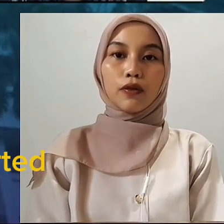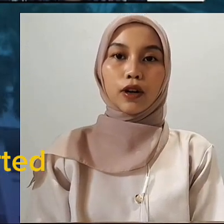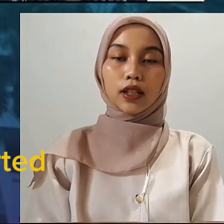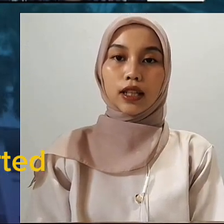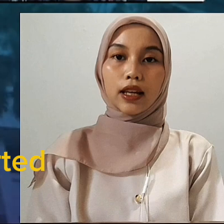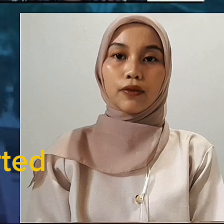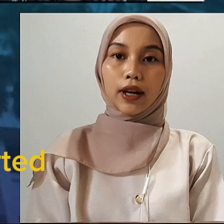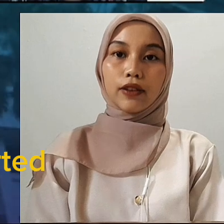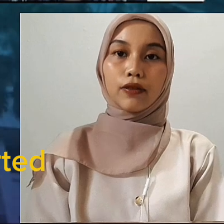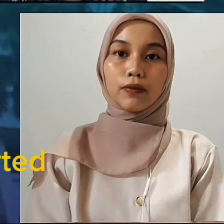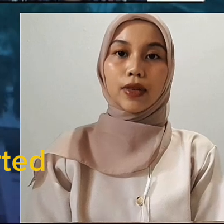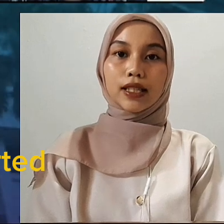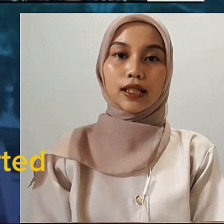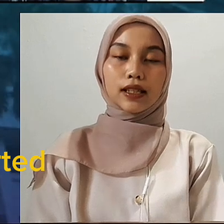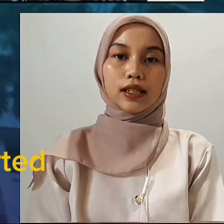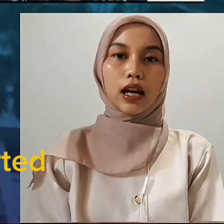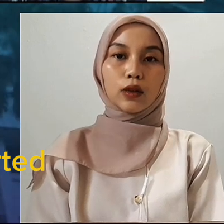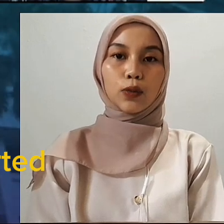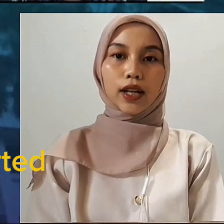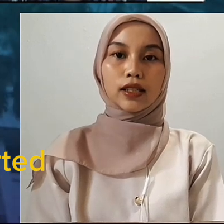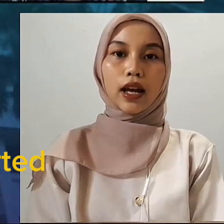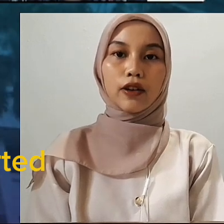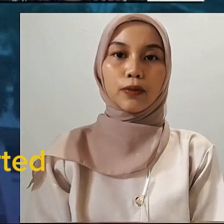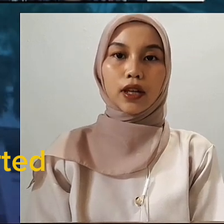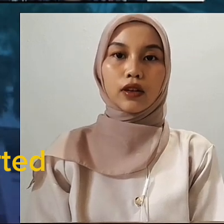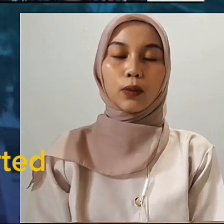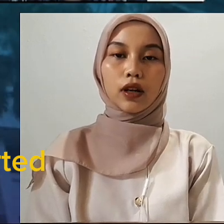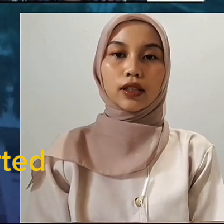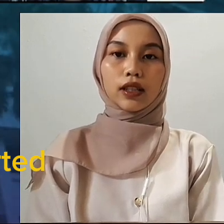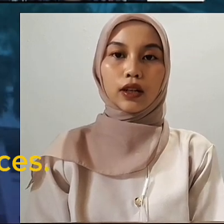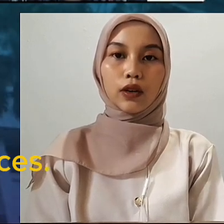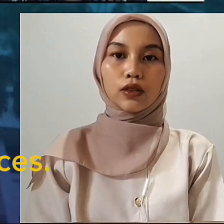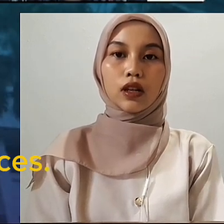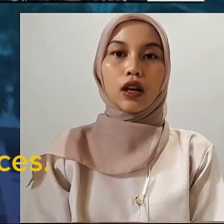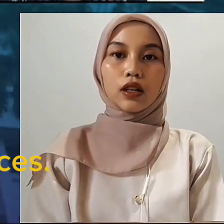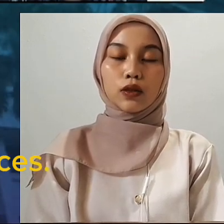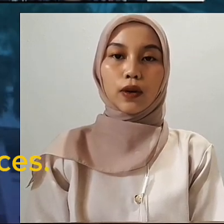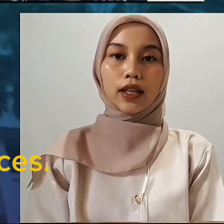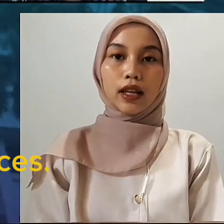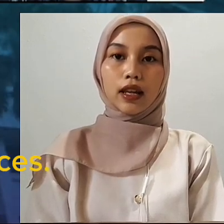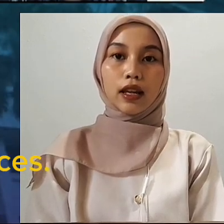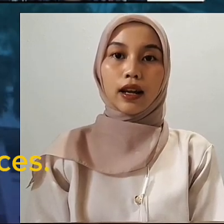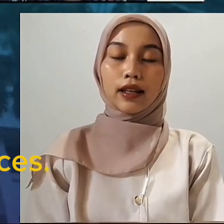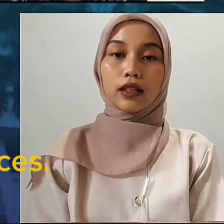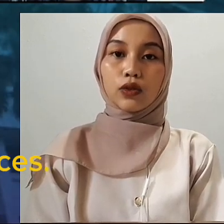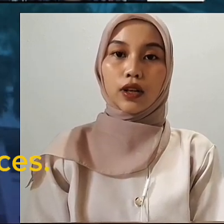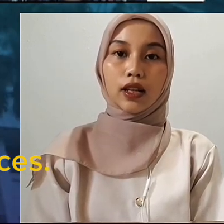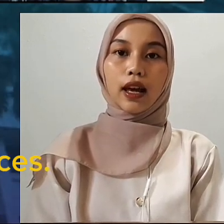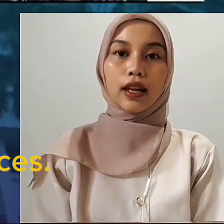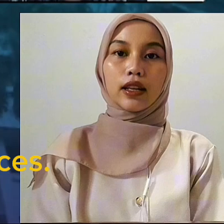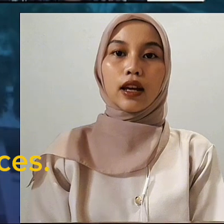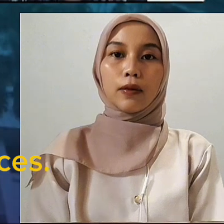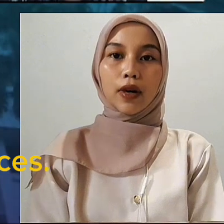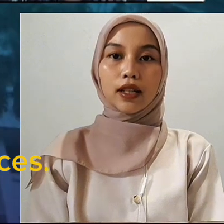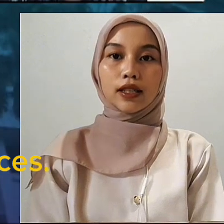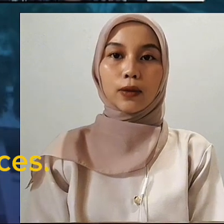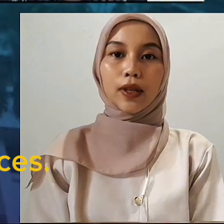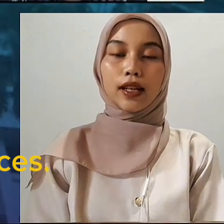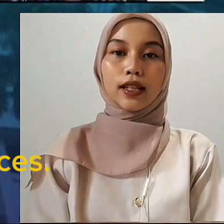of 45 measles outbreaks have been reported across 29 districts